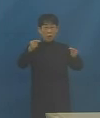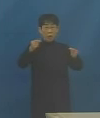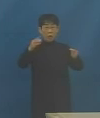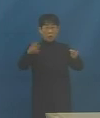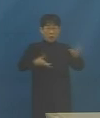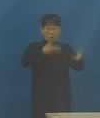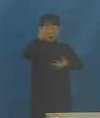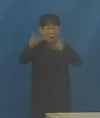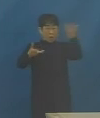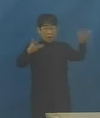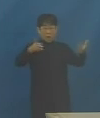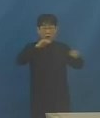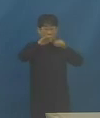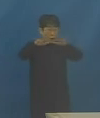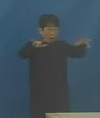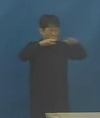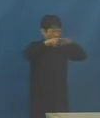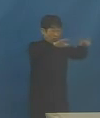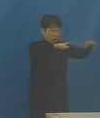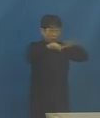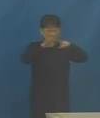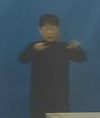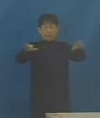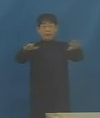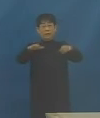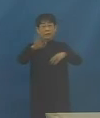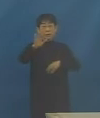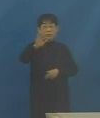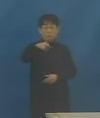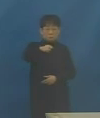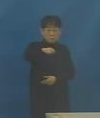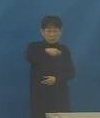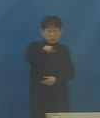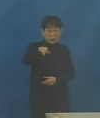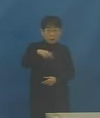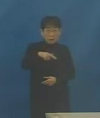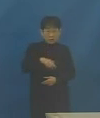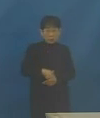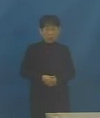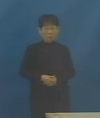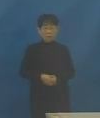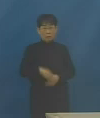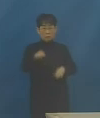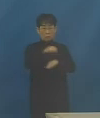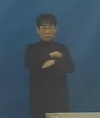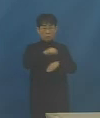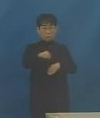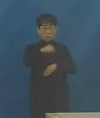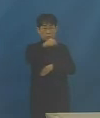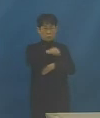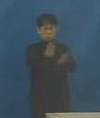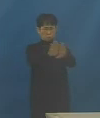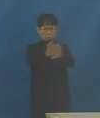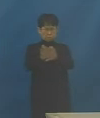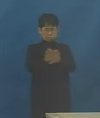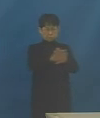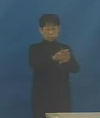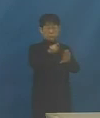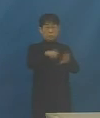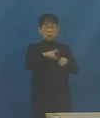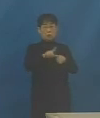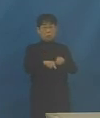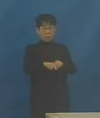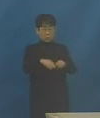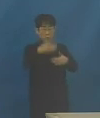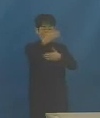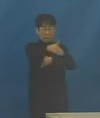にコーヒーますが飛ぶわけですねでその中で閉鎖空間でありますとこれが部屋部屋におられる方